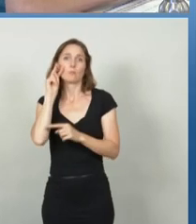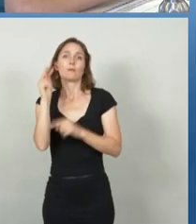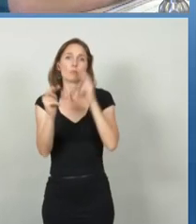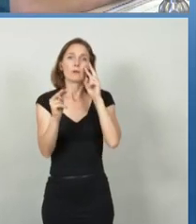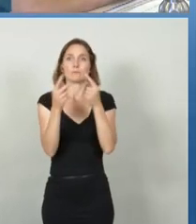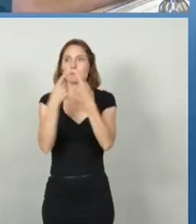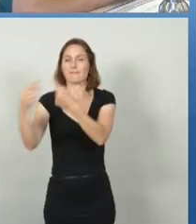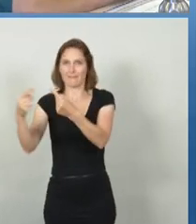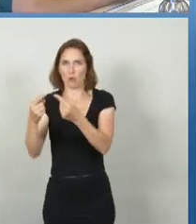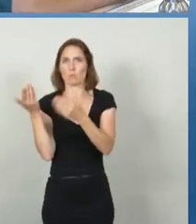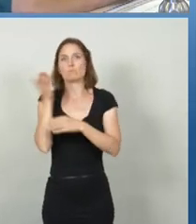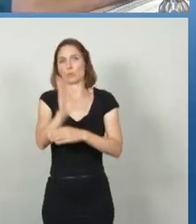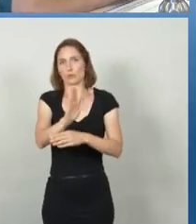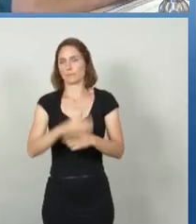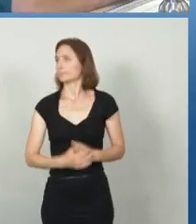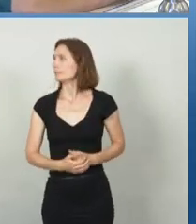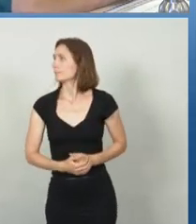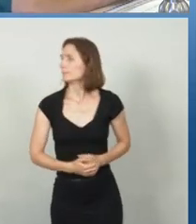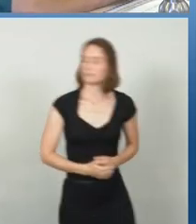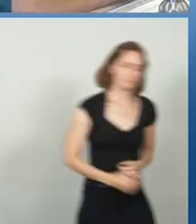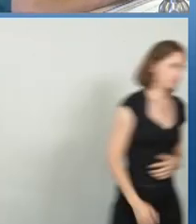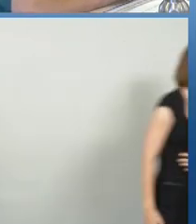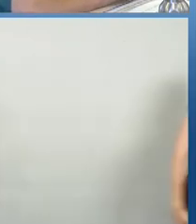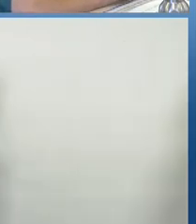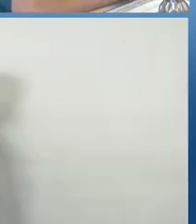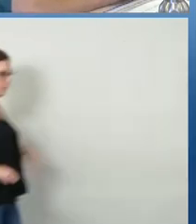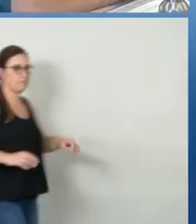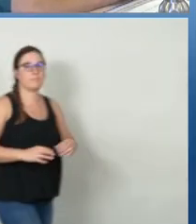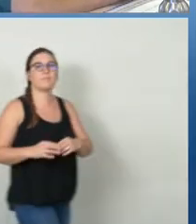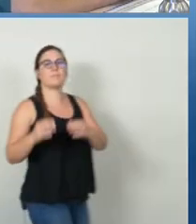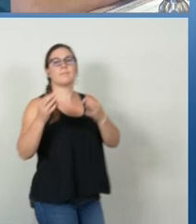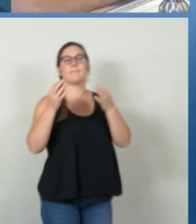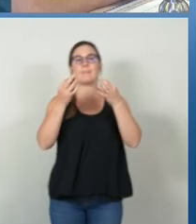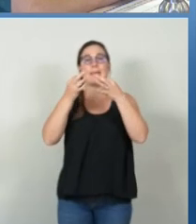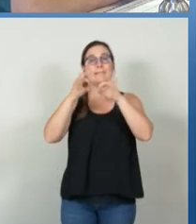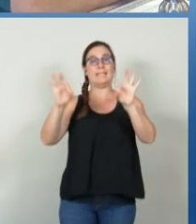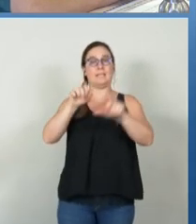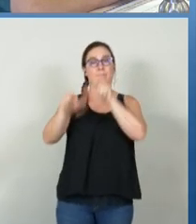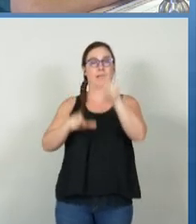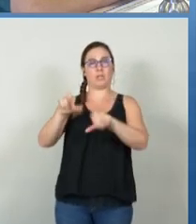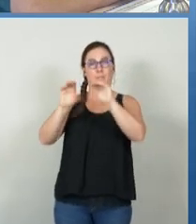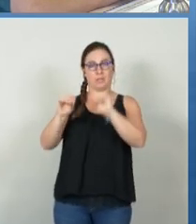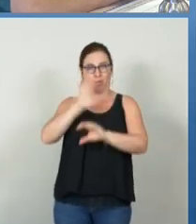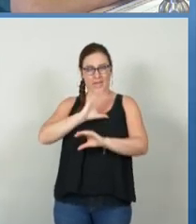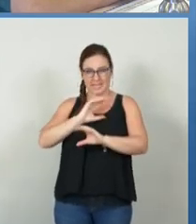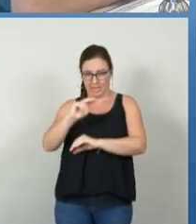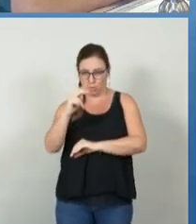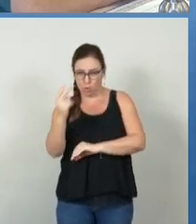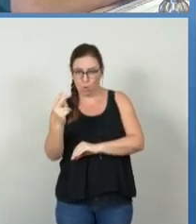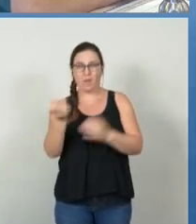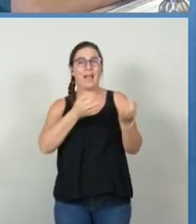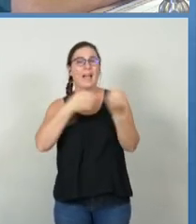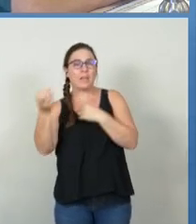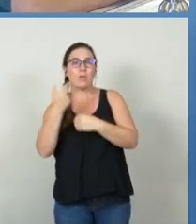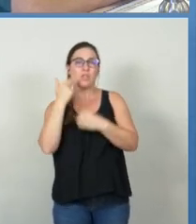dans ces 10 habitants nous veillerons à ce que deux parmi eux au moins ne soit pas usagère ou usagés réguliers des